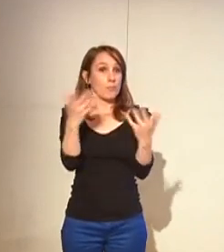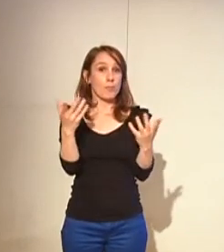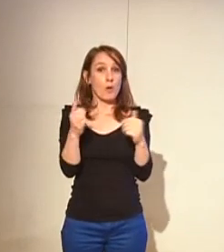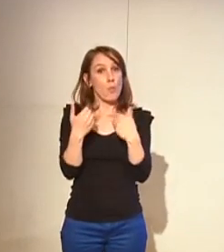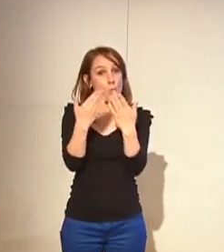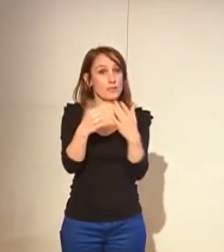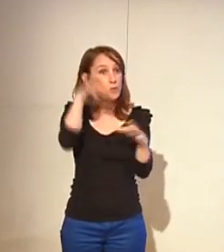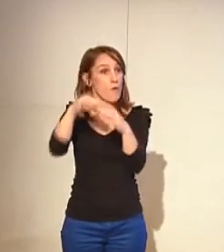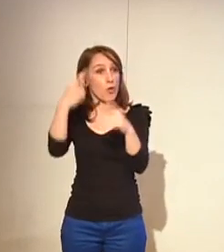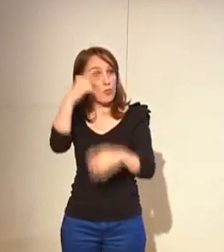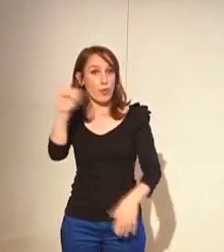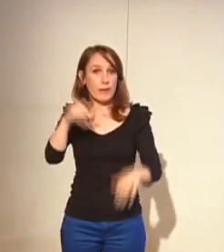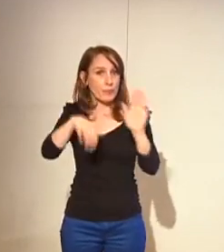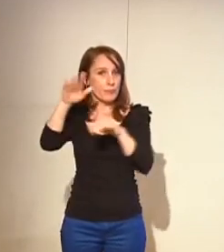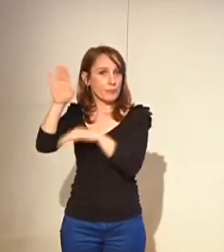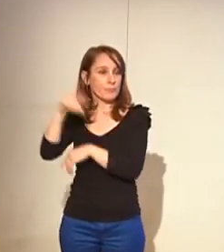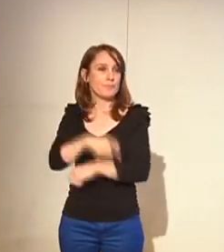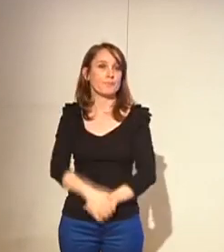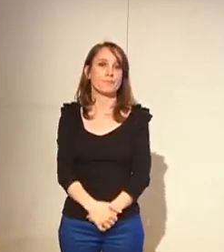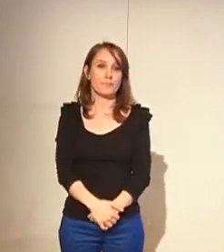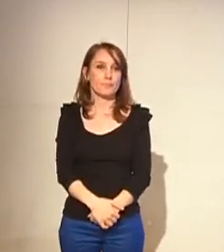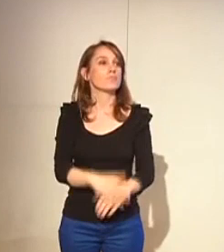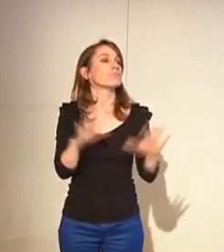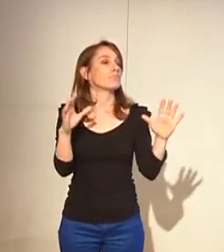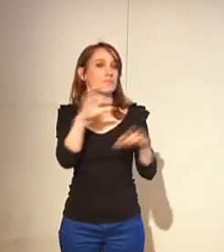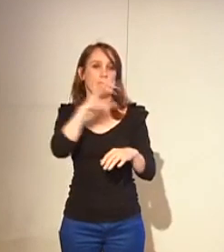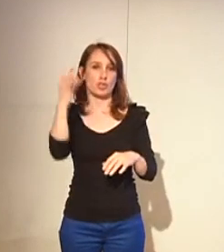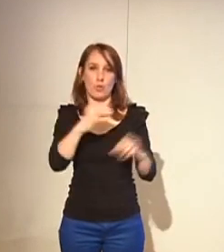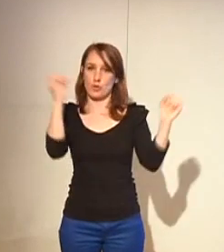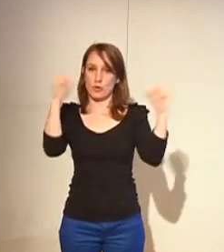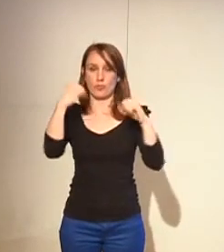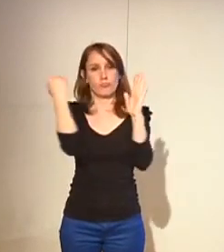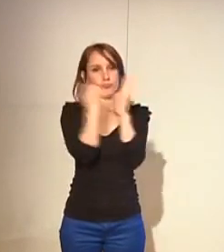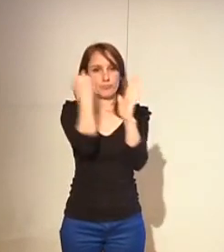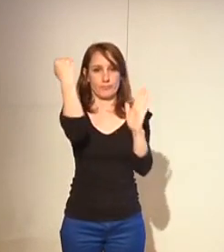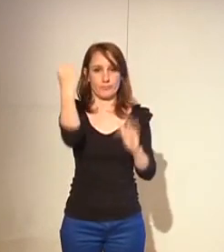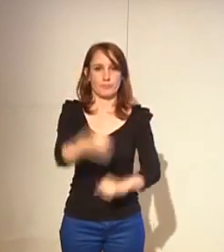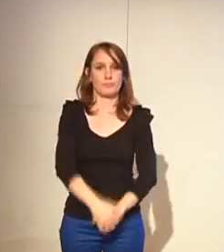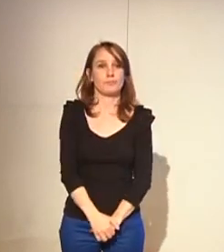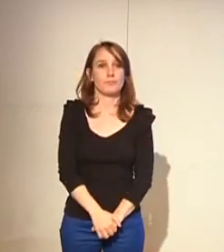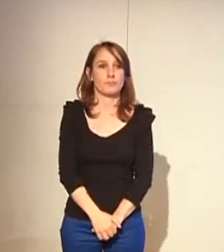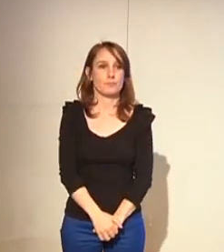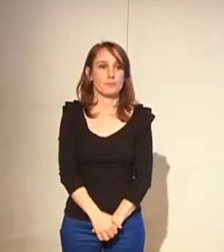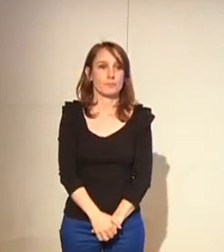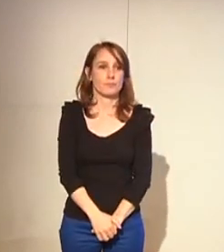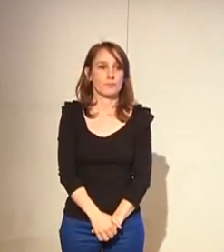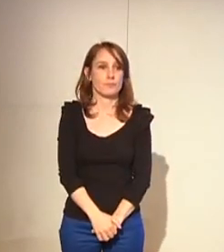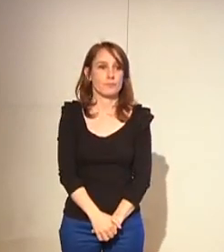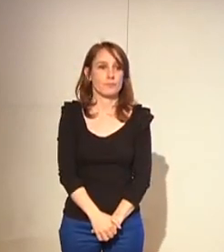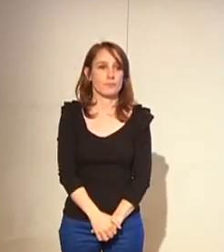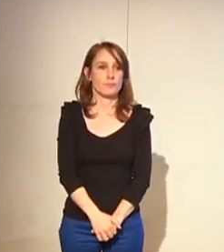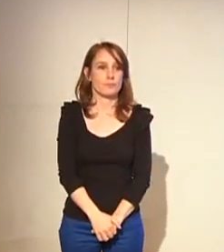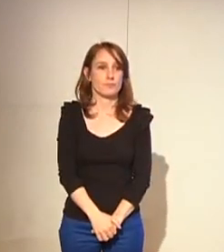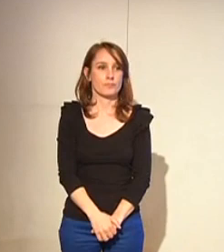délibération tous les groupes cette délibération est donc adoptée à l'unanimité je sais pas ce que c'est ce truc non c'est un